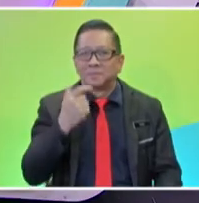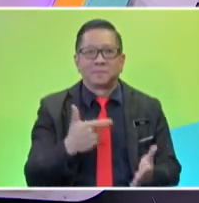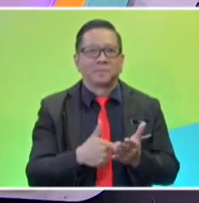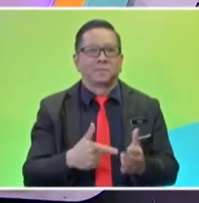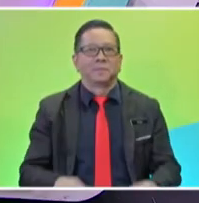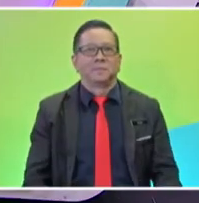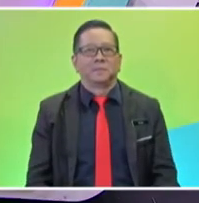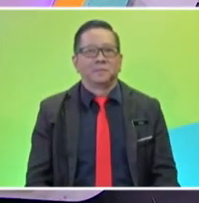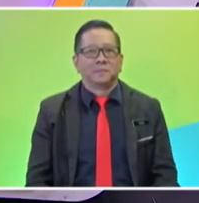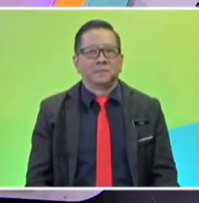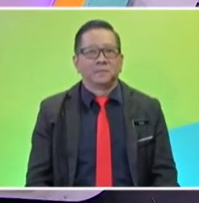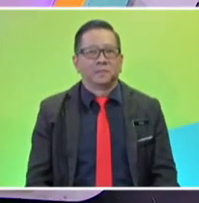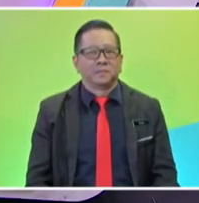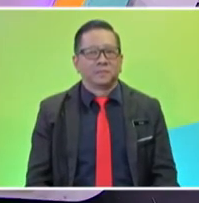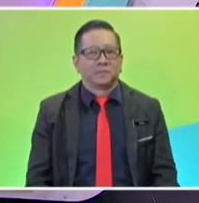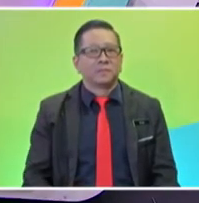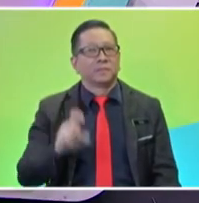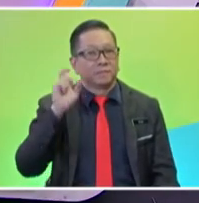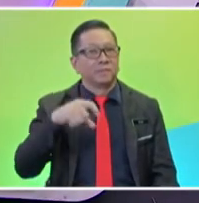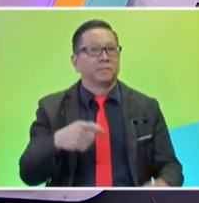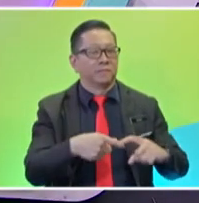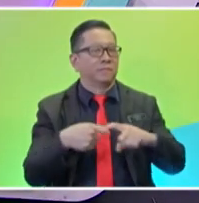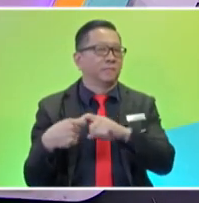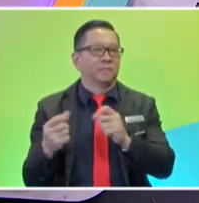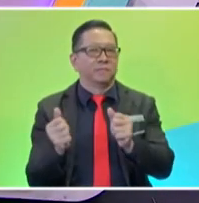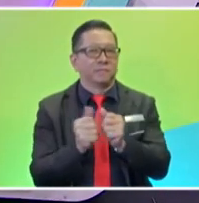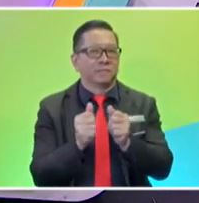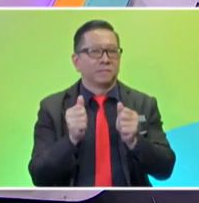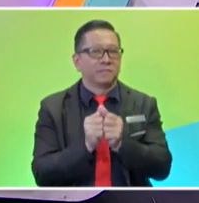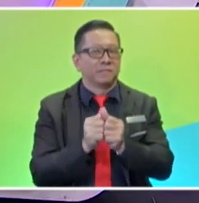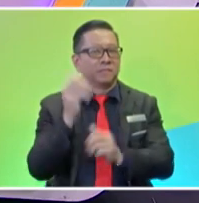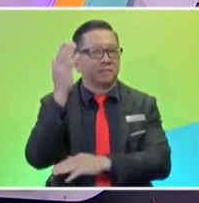ini semestinya berkenaan dengan kemerdekaan kita